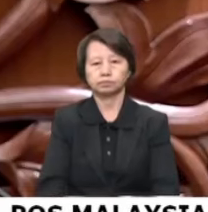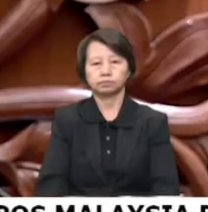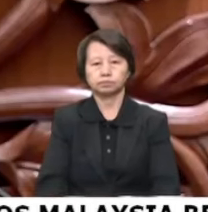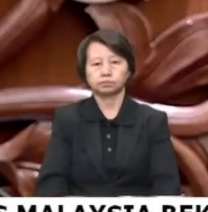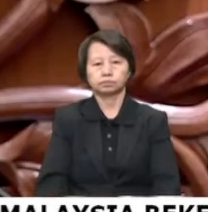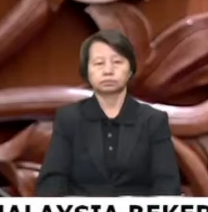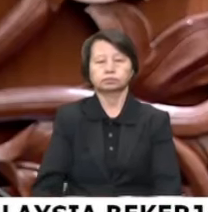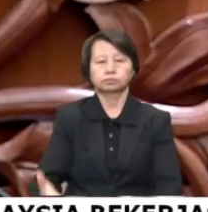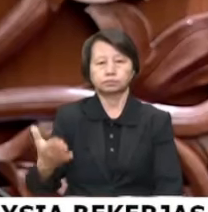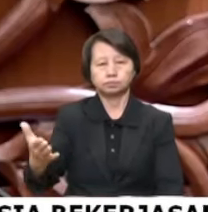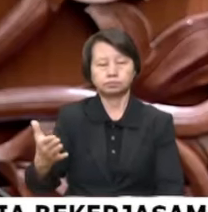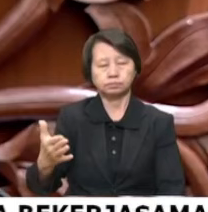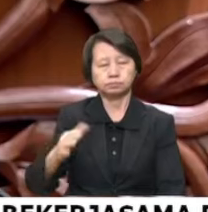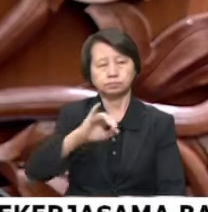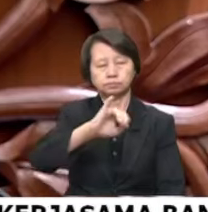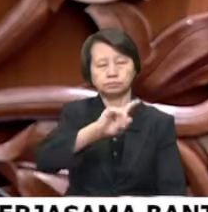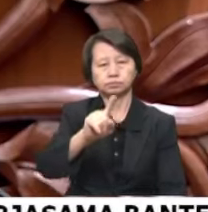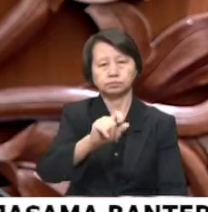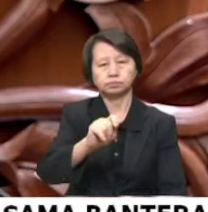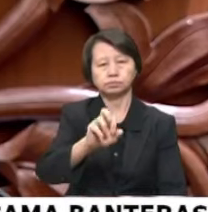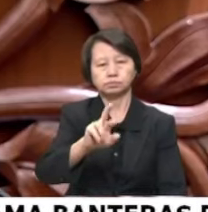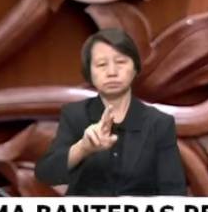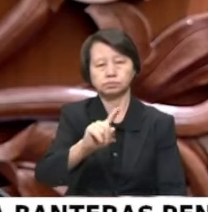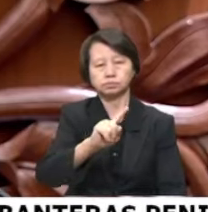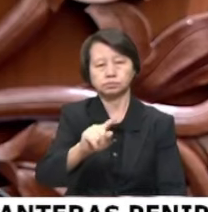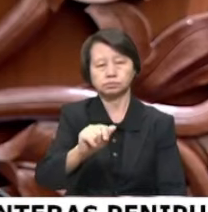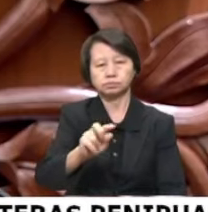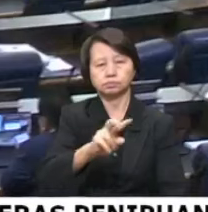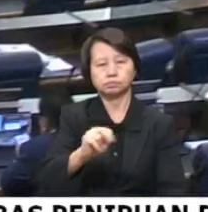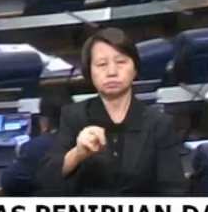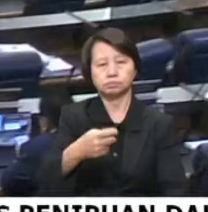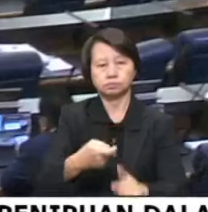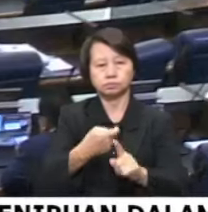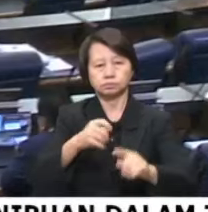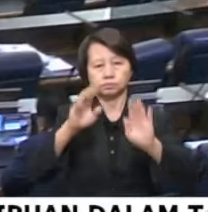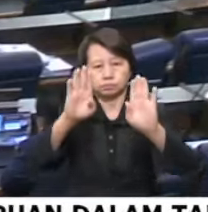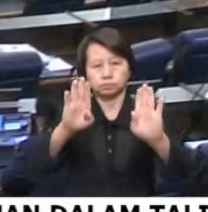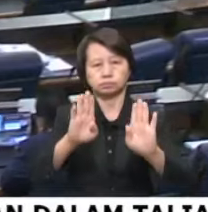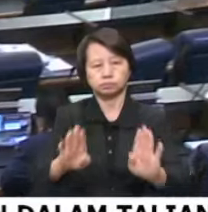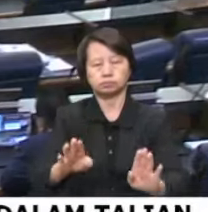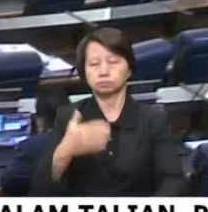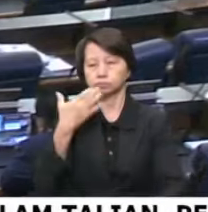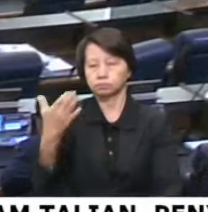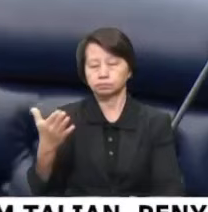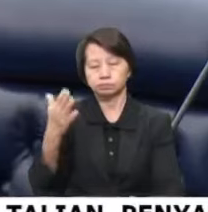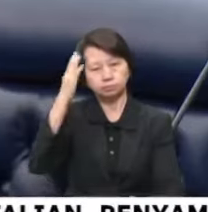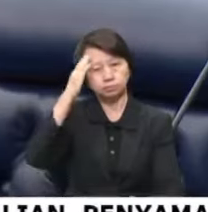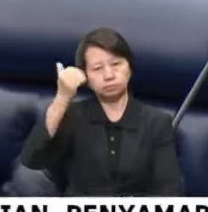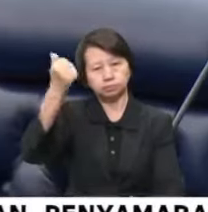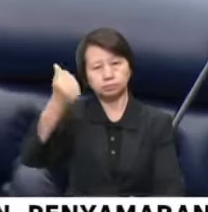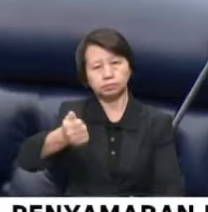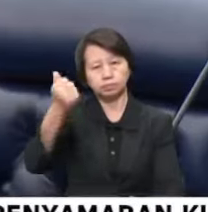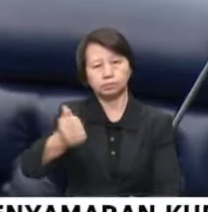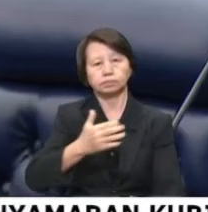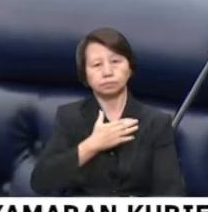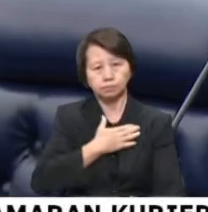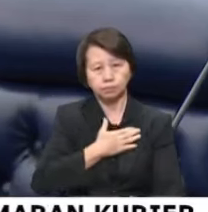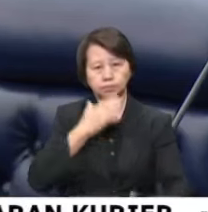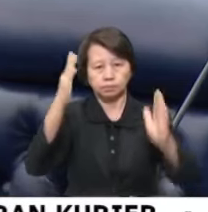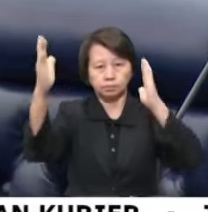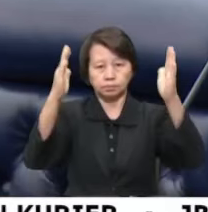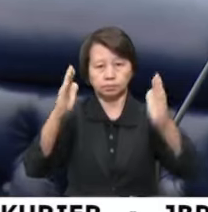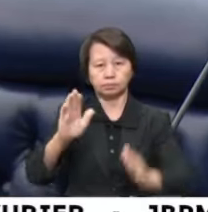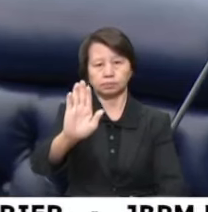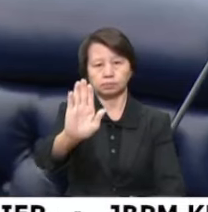Tuan Sarizan bin Johan Bangi. Terima kasih, Puan Yang Dipertua. Assalamualaikum warahmatullahi wabarakatuh. Salam Malaysia